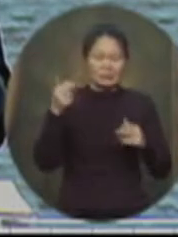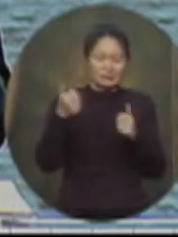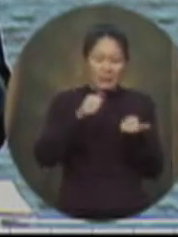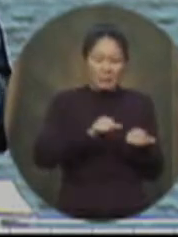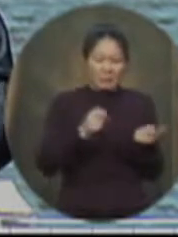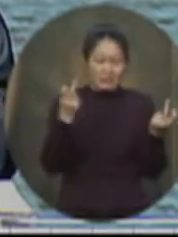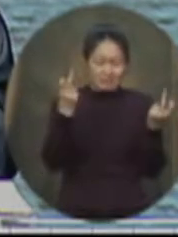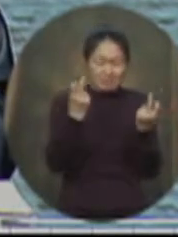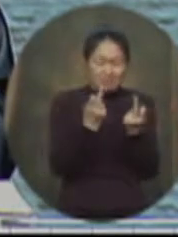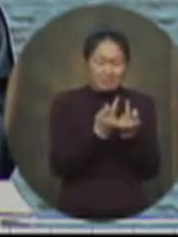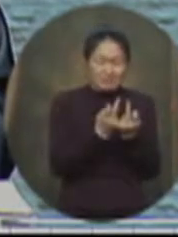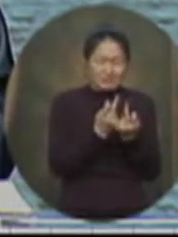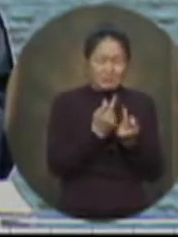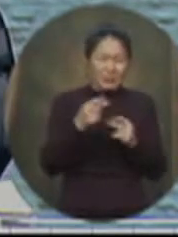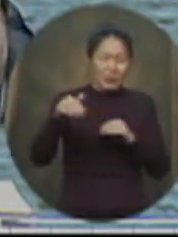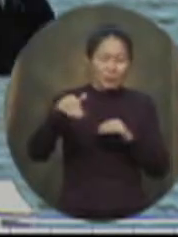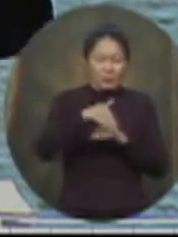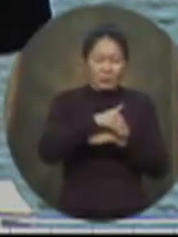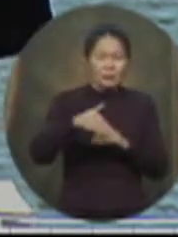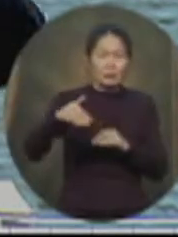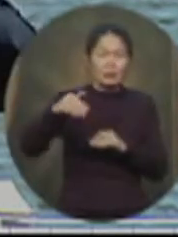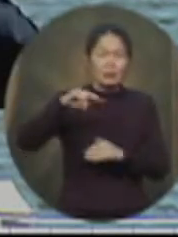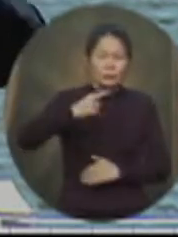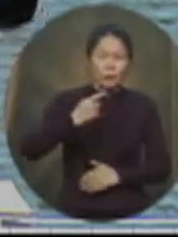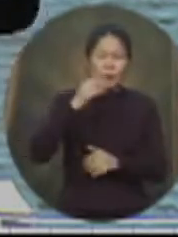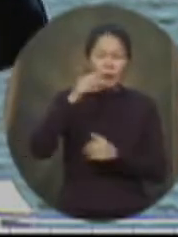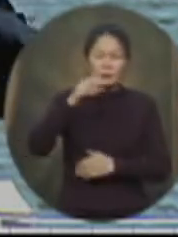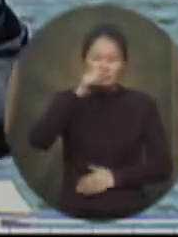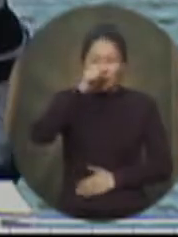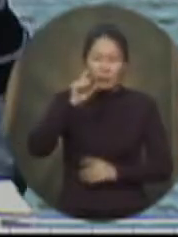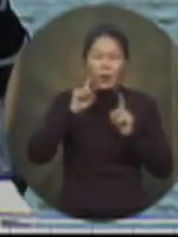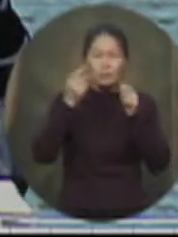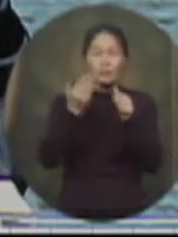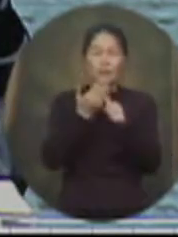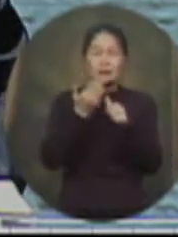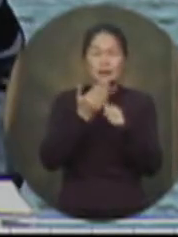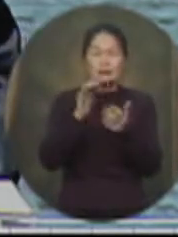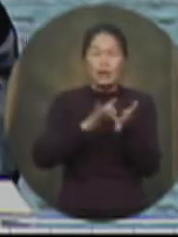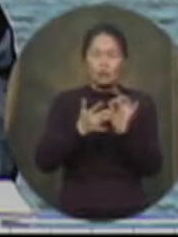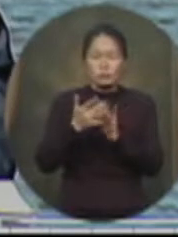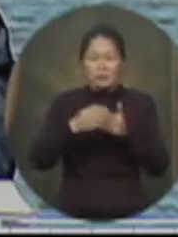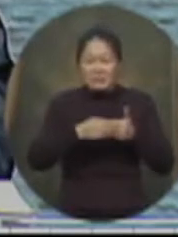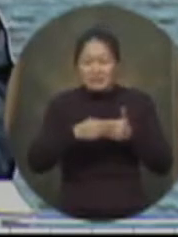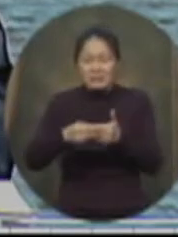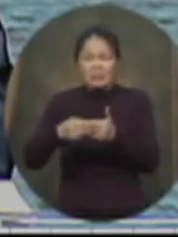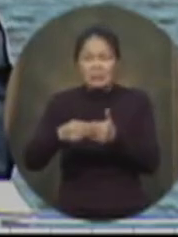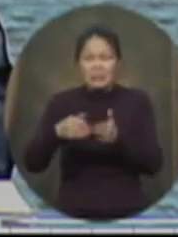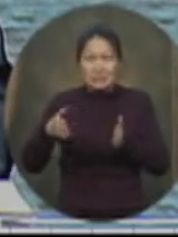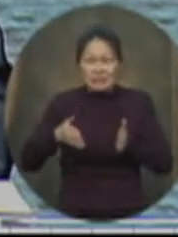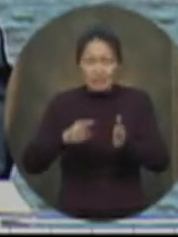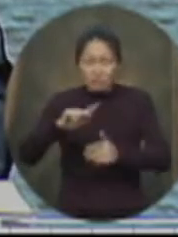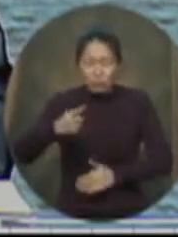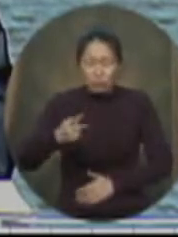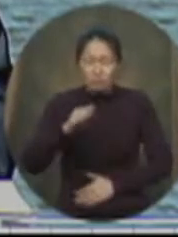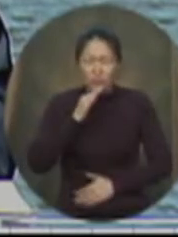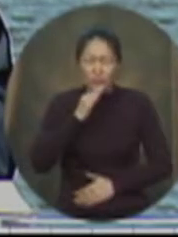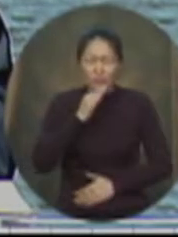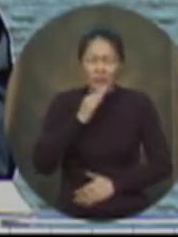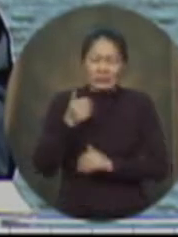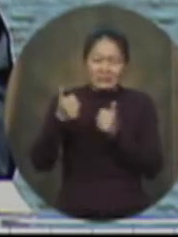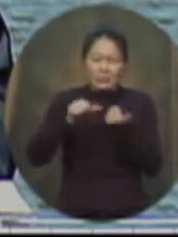다닐지라도 선한 목자이신 예수님이 이끄시는 길도 사방에 음침한 골짜기 일 수 있다는